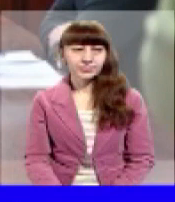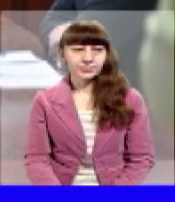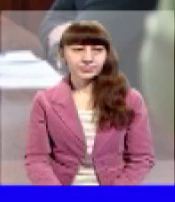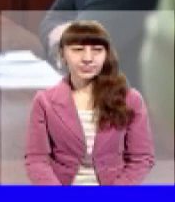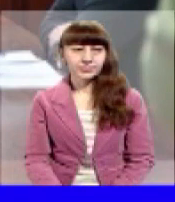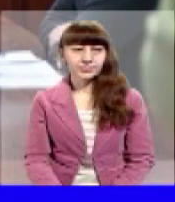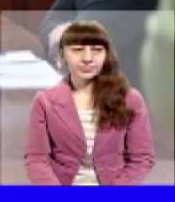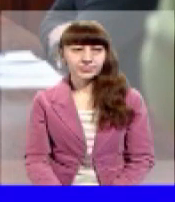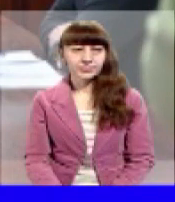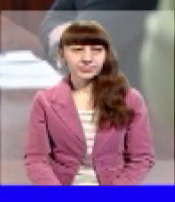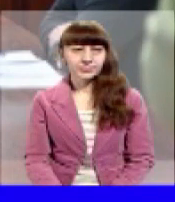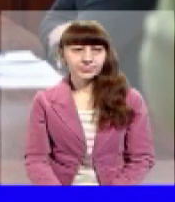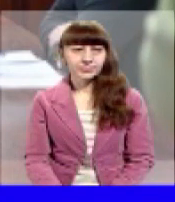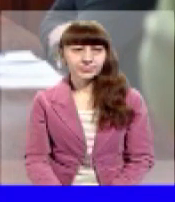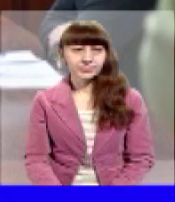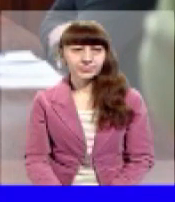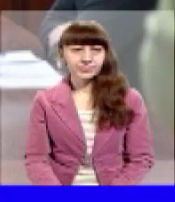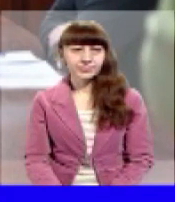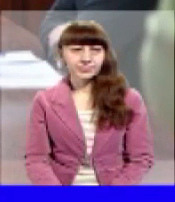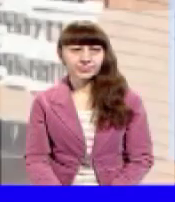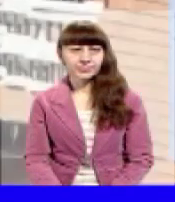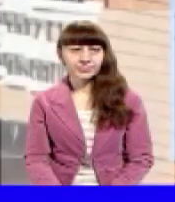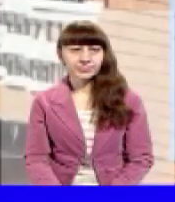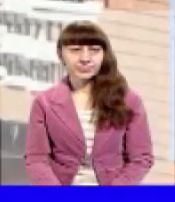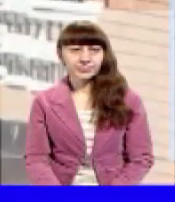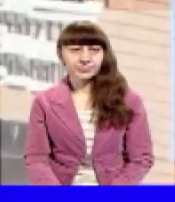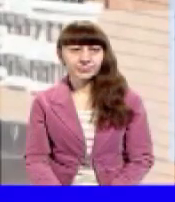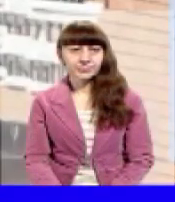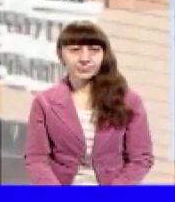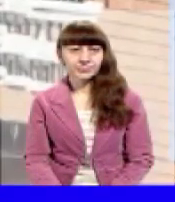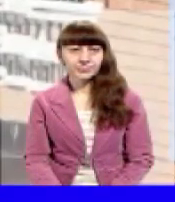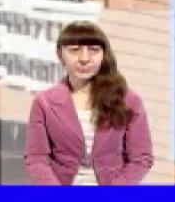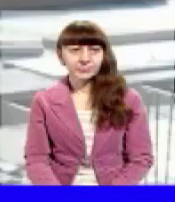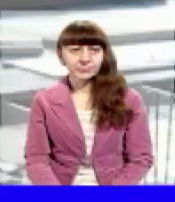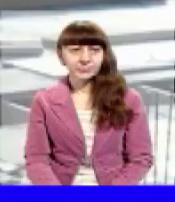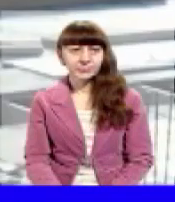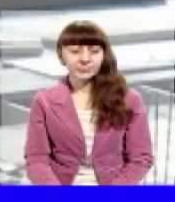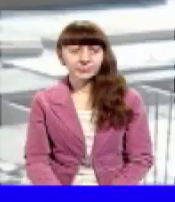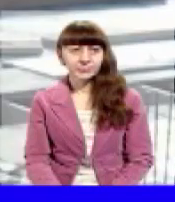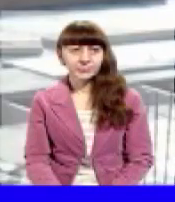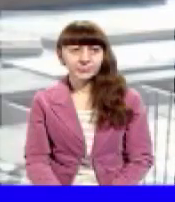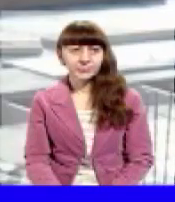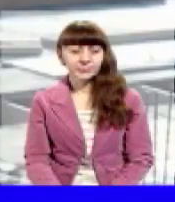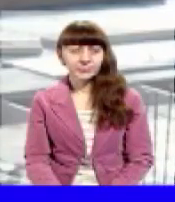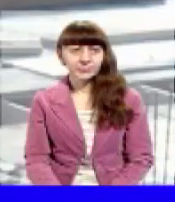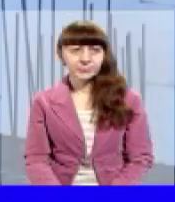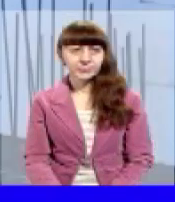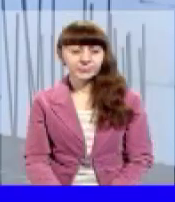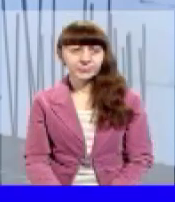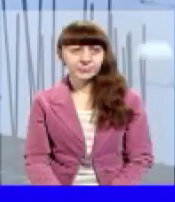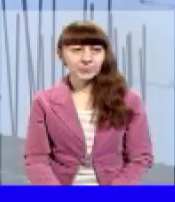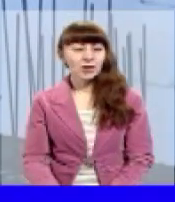өңірлердің әкімдерінен жауапкершілікті алып тастамайды. Ал былтыр Бұқараны баспанамен қамту мақсатында 475 мың шаршы метр